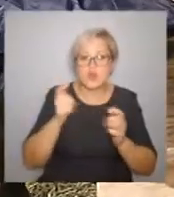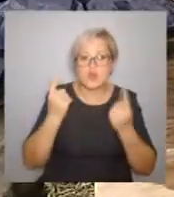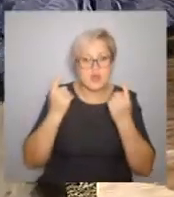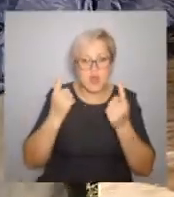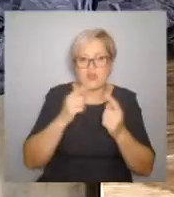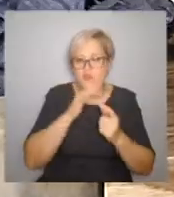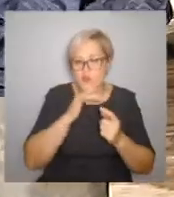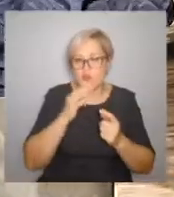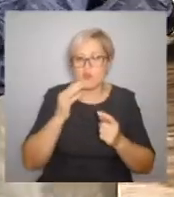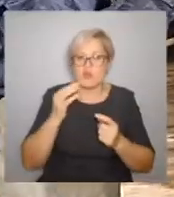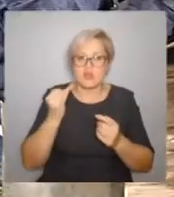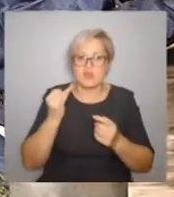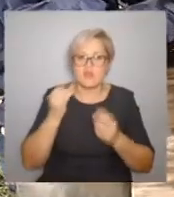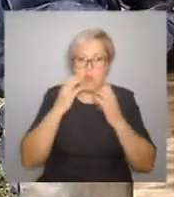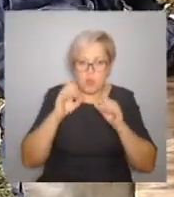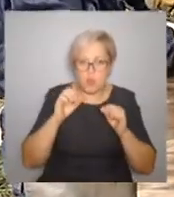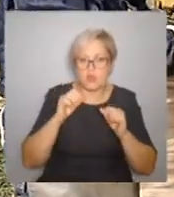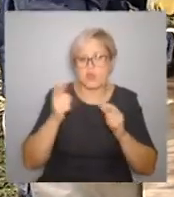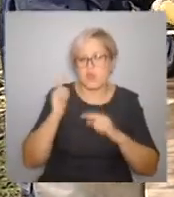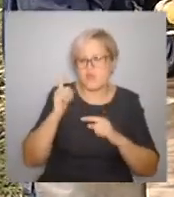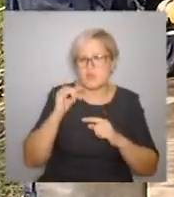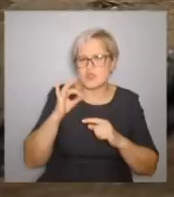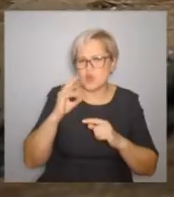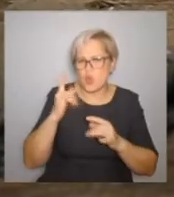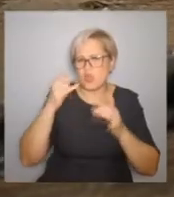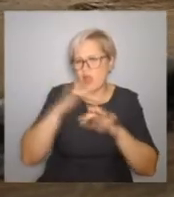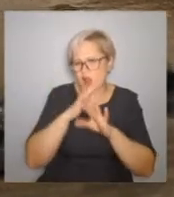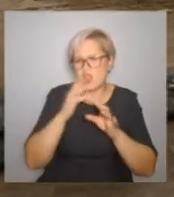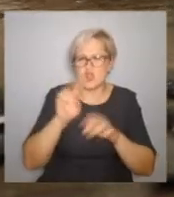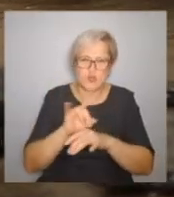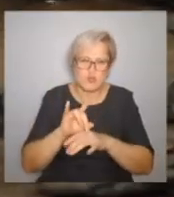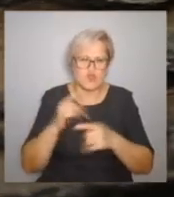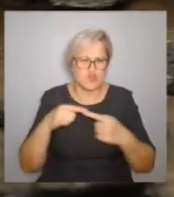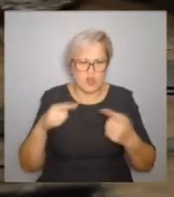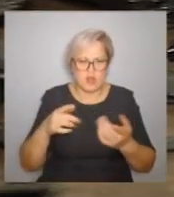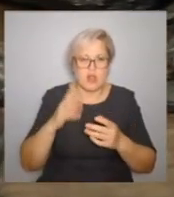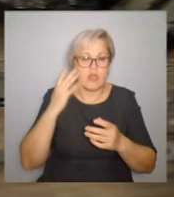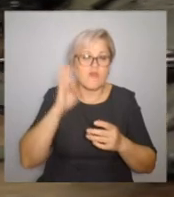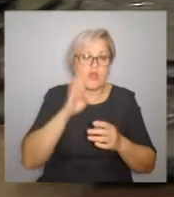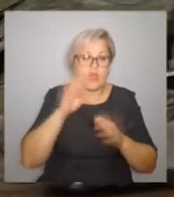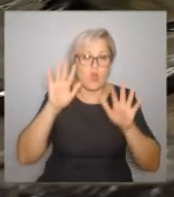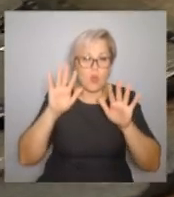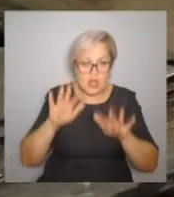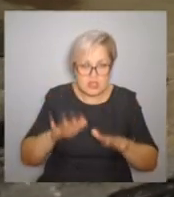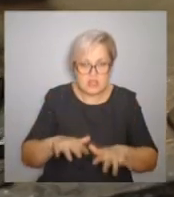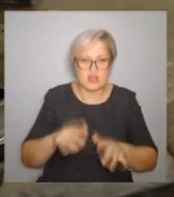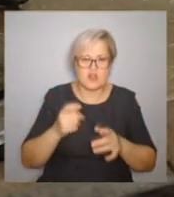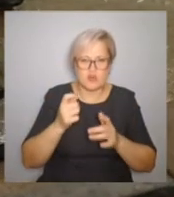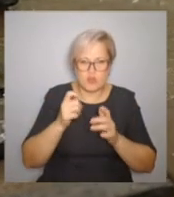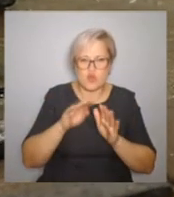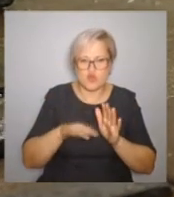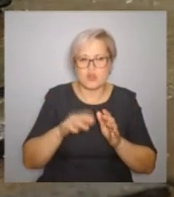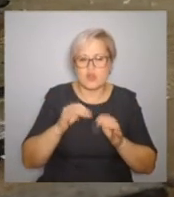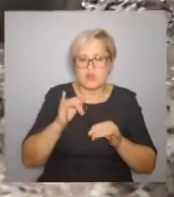но и древние бизоны, олени и даже первобытные мыши. Когда к осени вода полностью уходит из ручья, собирать палеонтологические находки